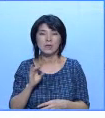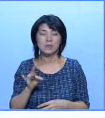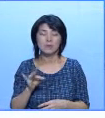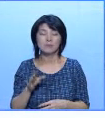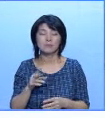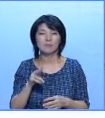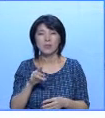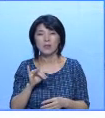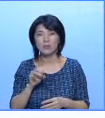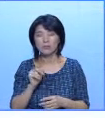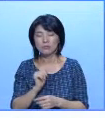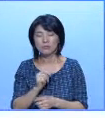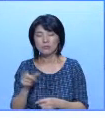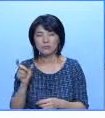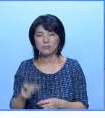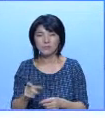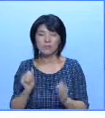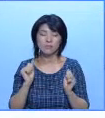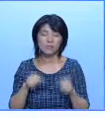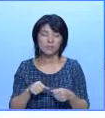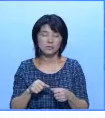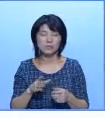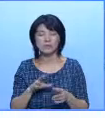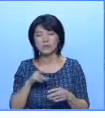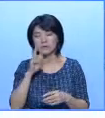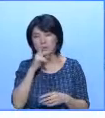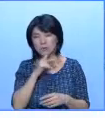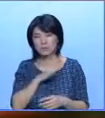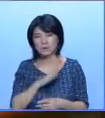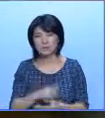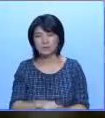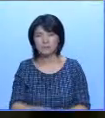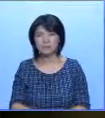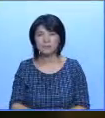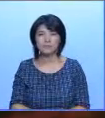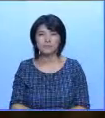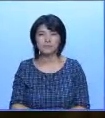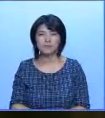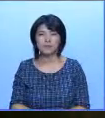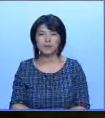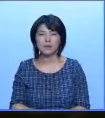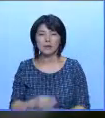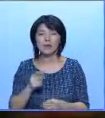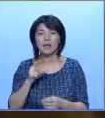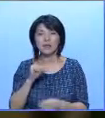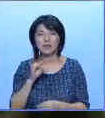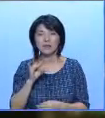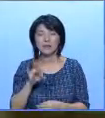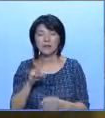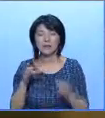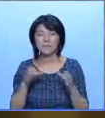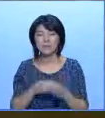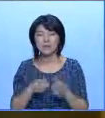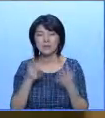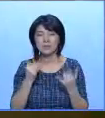немесе техникалық ақау болып мүмкін деген алдын ала болжам бар. Бек Эйр компаниясына тиесілі ұшақ әуеге